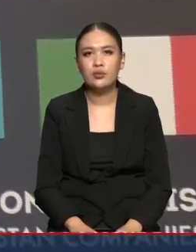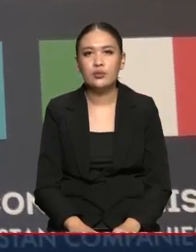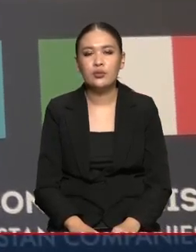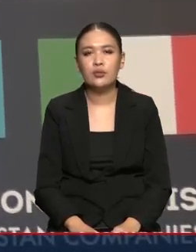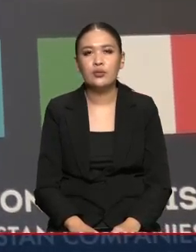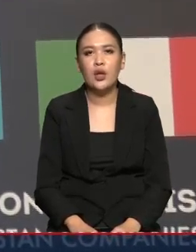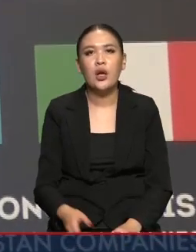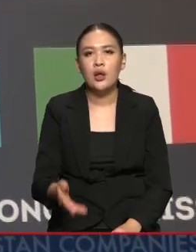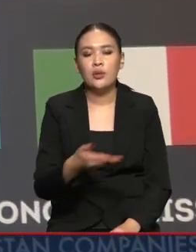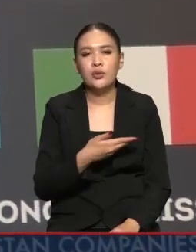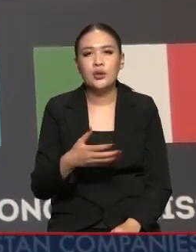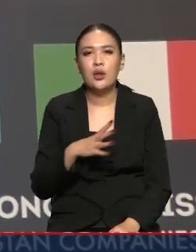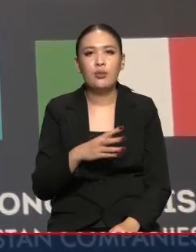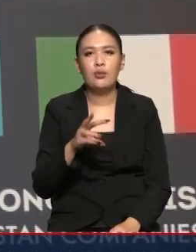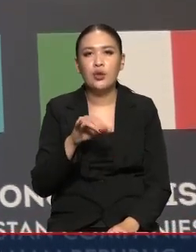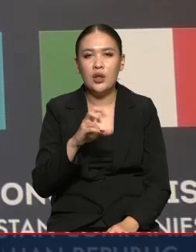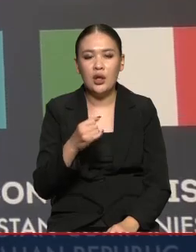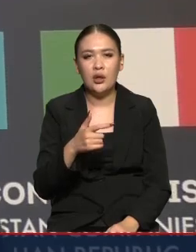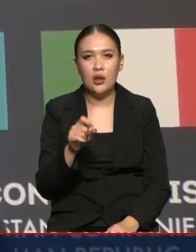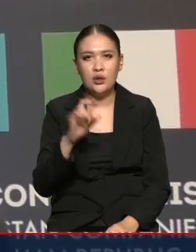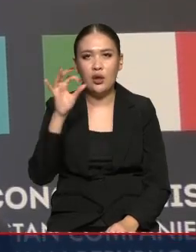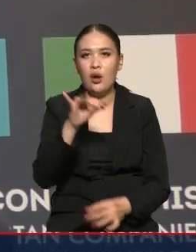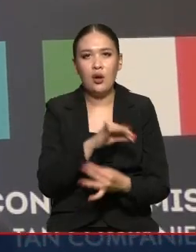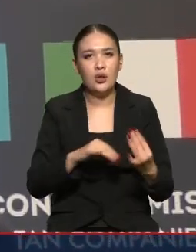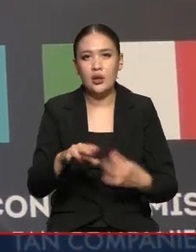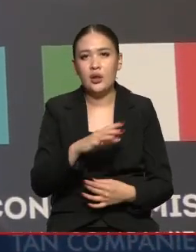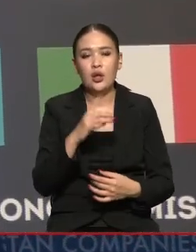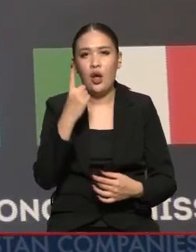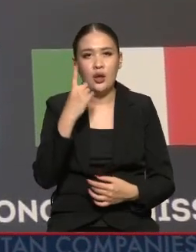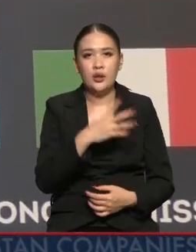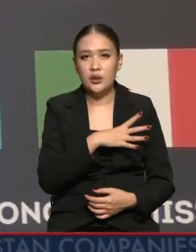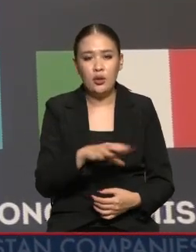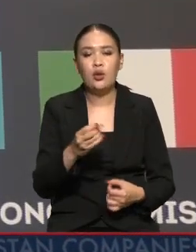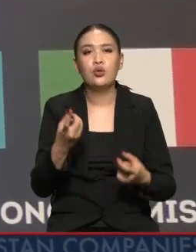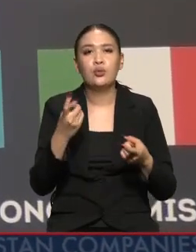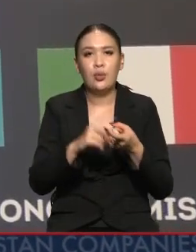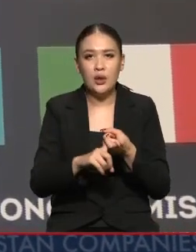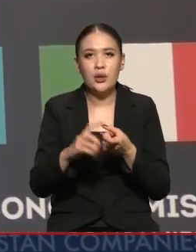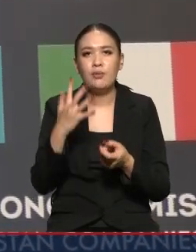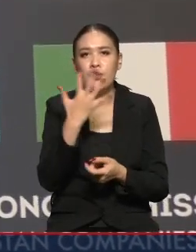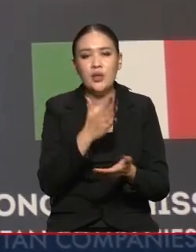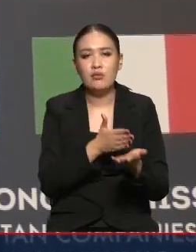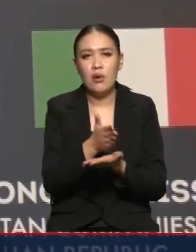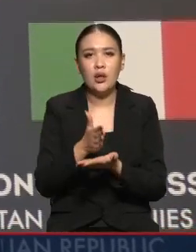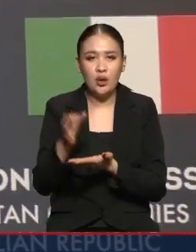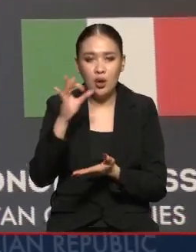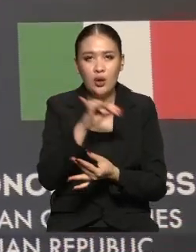что... Біз бұл алаңда тек мұнай-газ саласы тақырыбын талқылаған жоқпыз. Онда өзара байланысымыздың басты бес бағыты жайында айтылды.